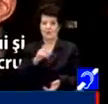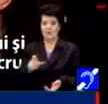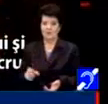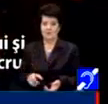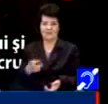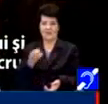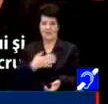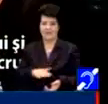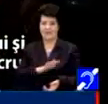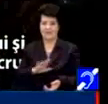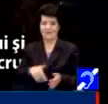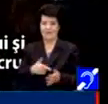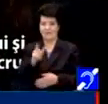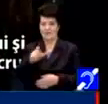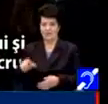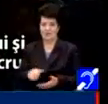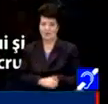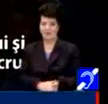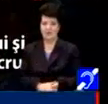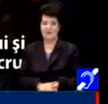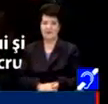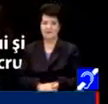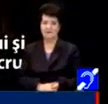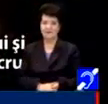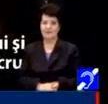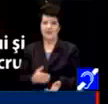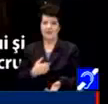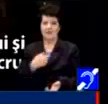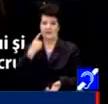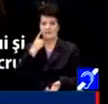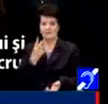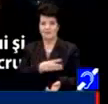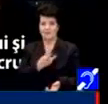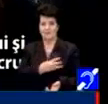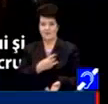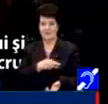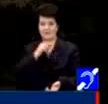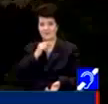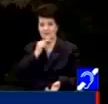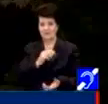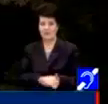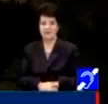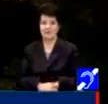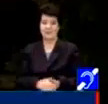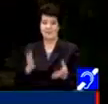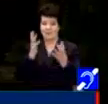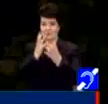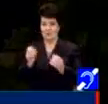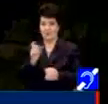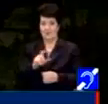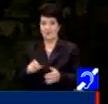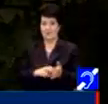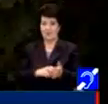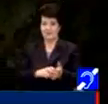для кишиневцев, мне кажется. Поэтому я думаю, желательно как бы обратить внимание на это. Pentru întuneric, cetățenii